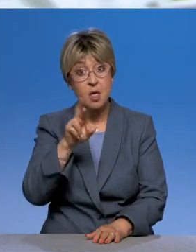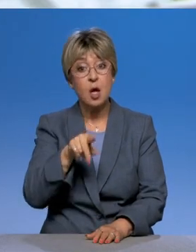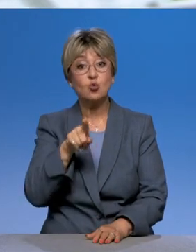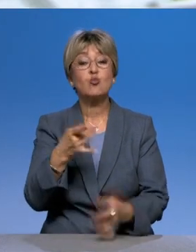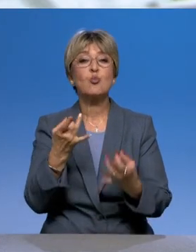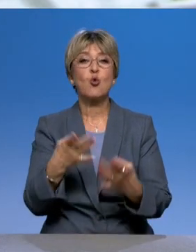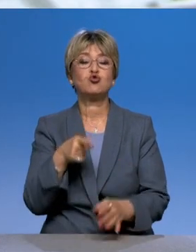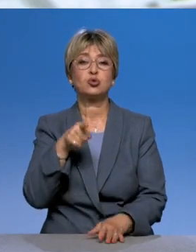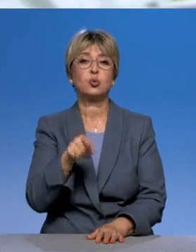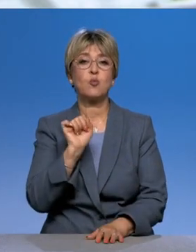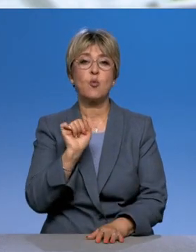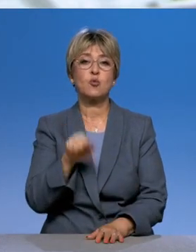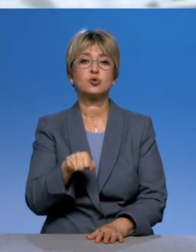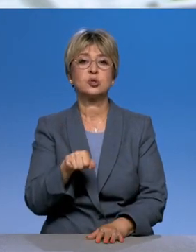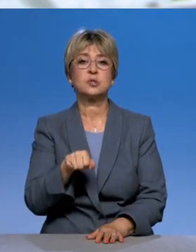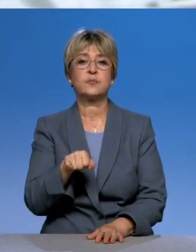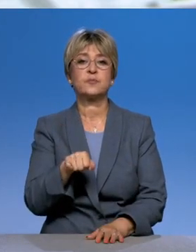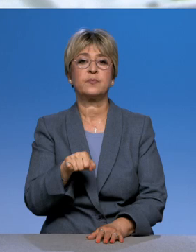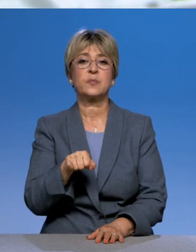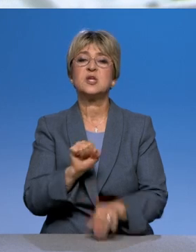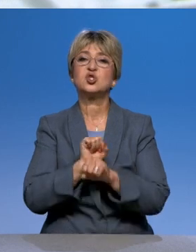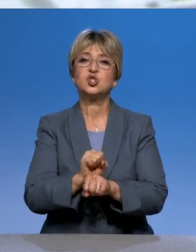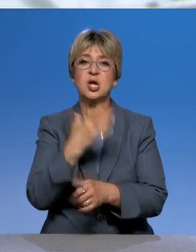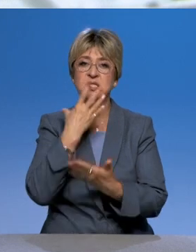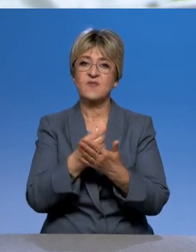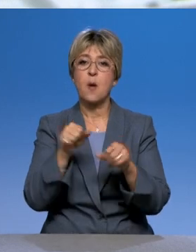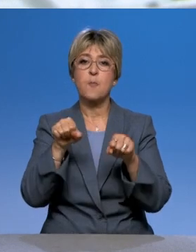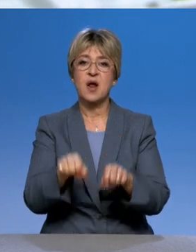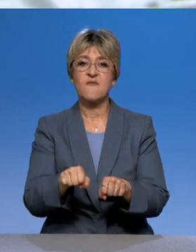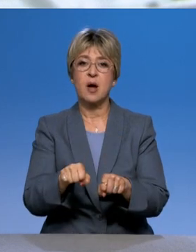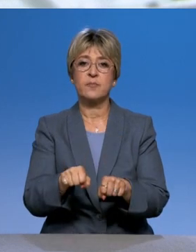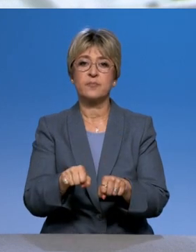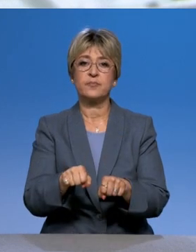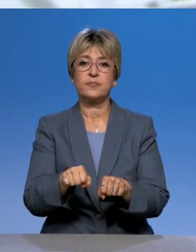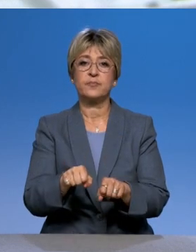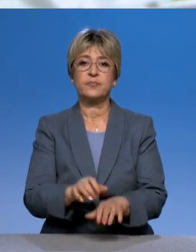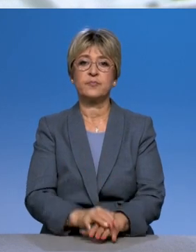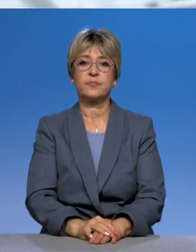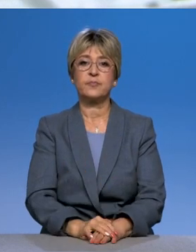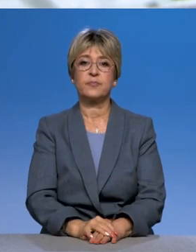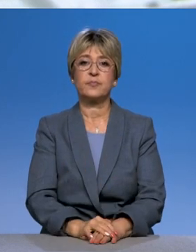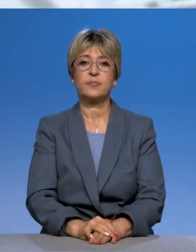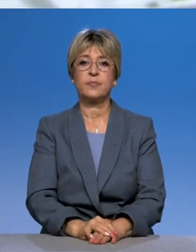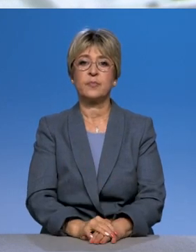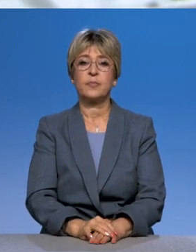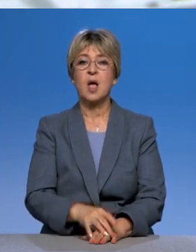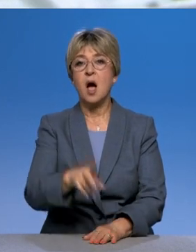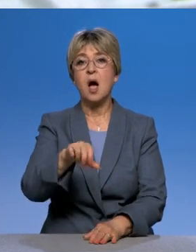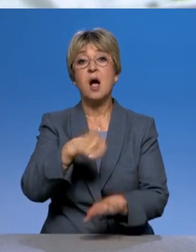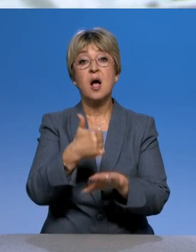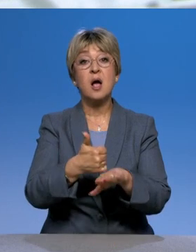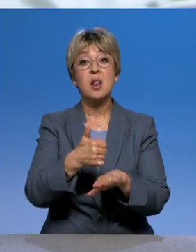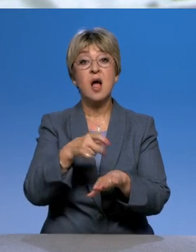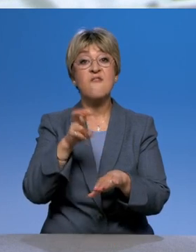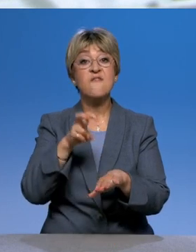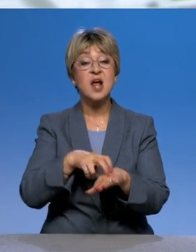Тут можно, как это выразиться, отстаивать свои права. Ну, государство, гостиница не своего кармана платит главврач. Я это